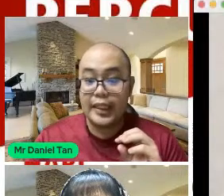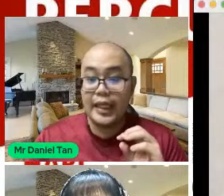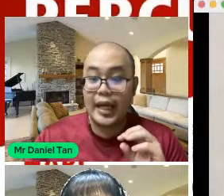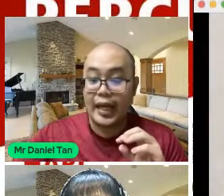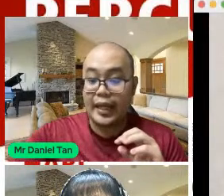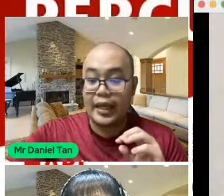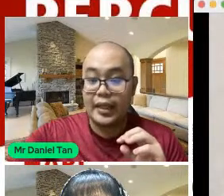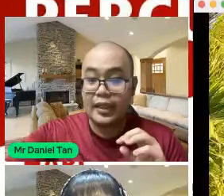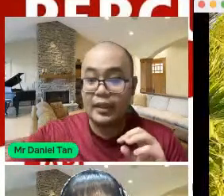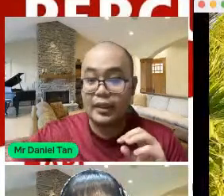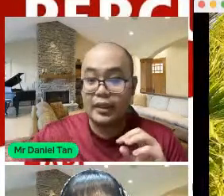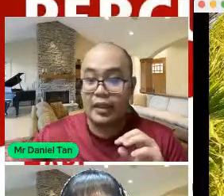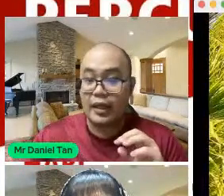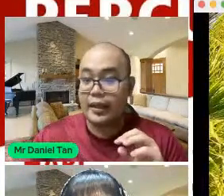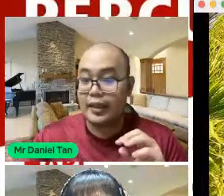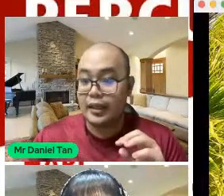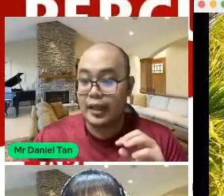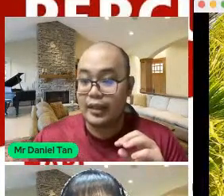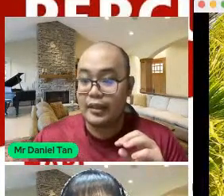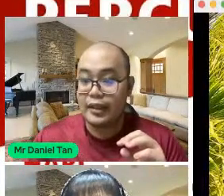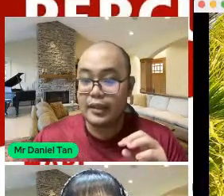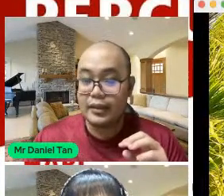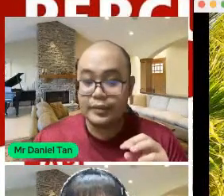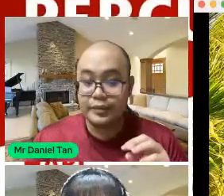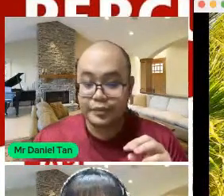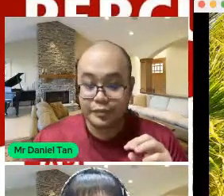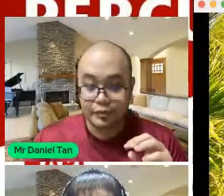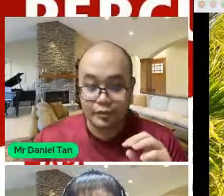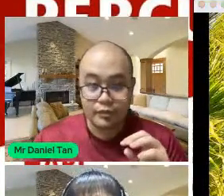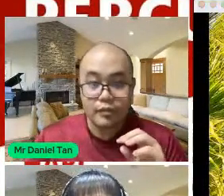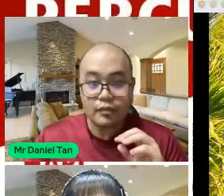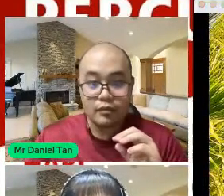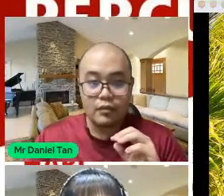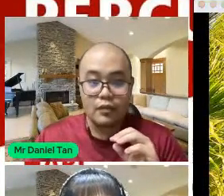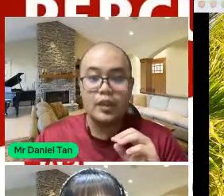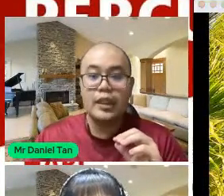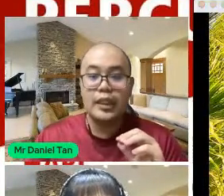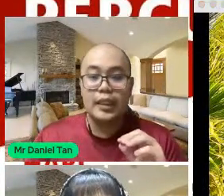seperti Hyena nah ini Hai Na